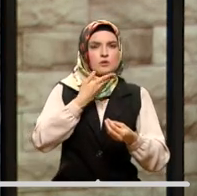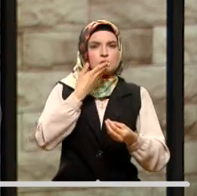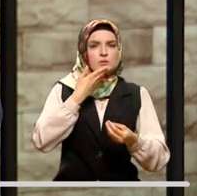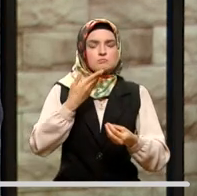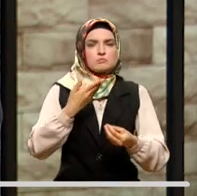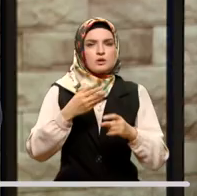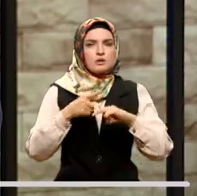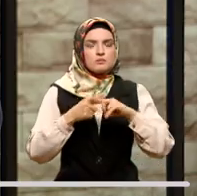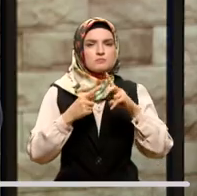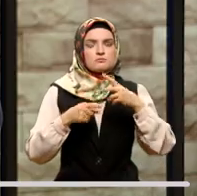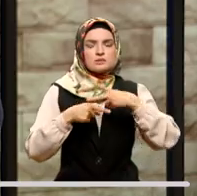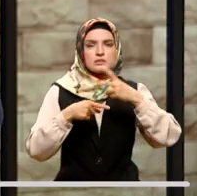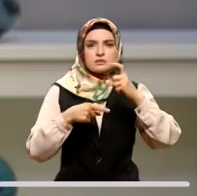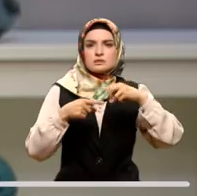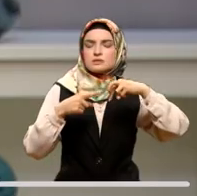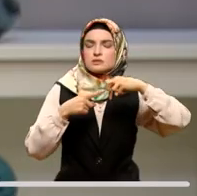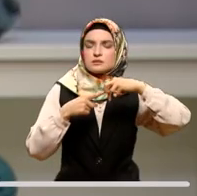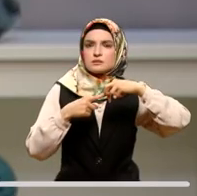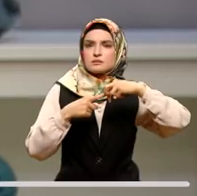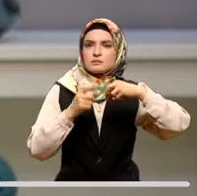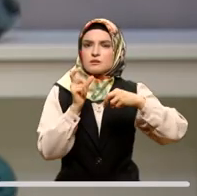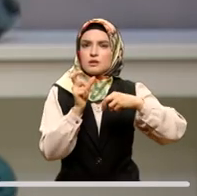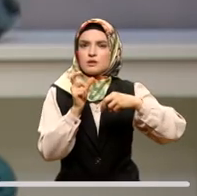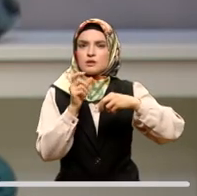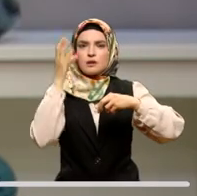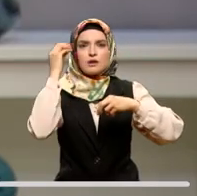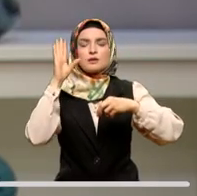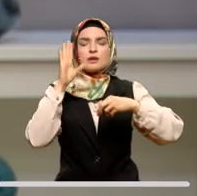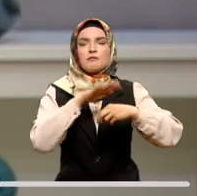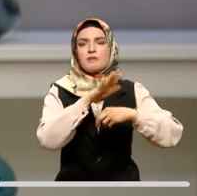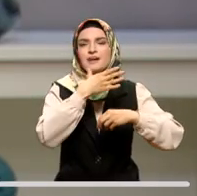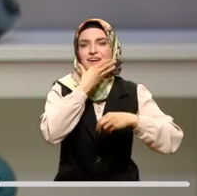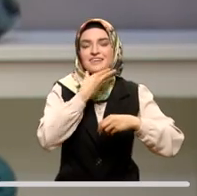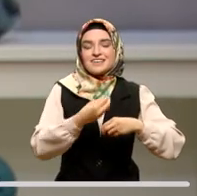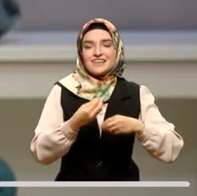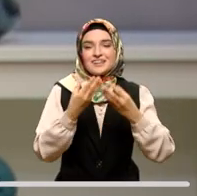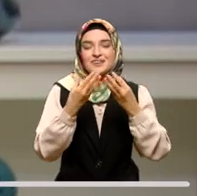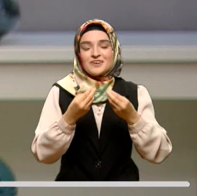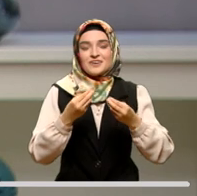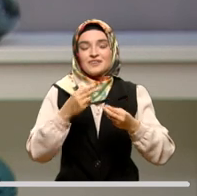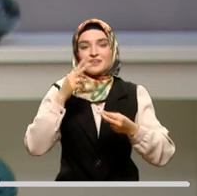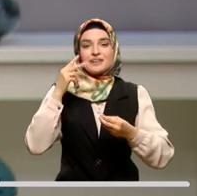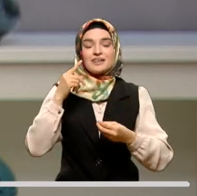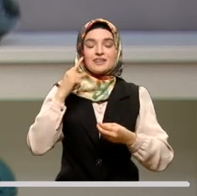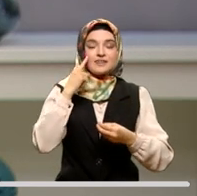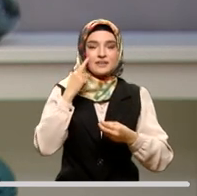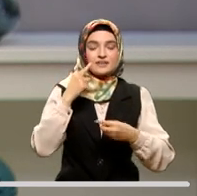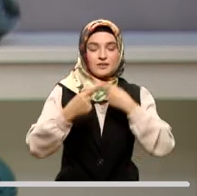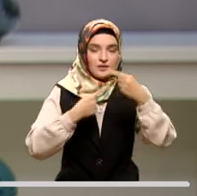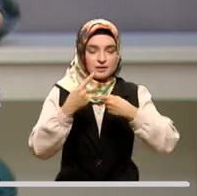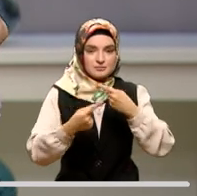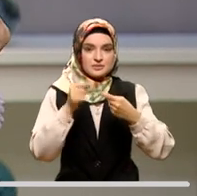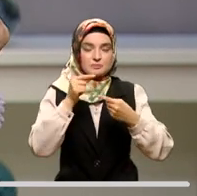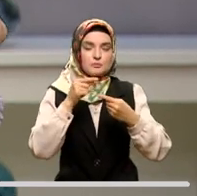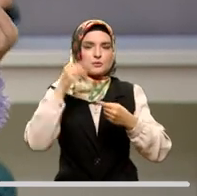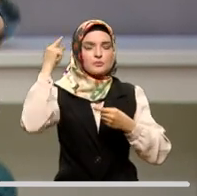kavramını anlayamıyordum. Ama yani hocam, her sakallı amcayı Hızır olarak görürdüm mesela. Evet, her gelenin Hızır bilgisi sizde. Evet. Ama hocam burada şey var, şimdi biraz